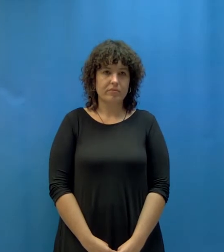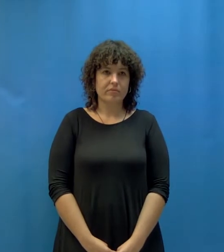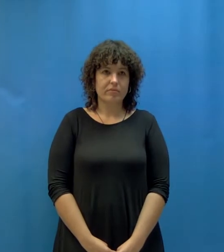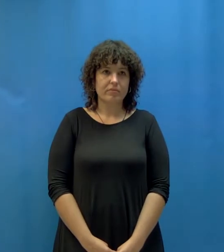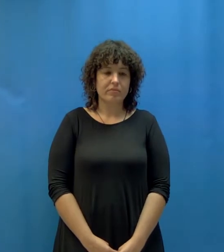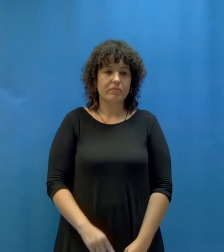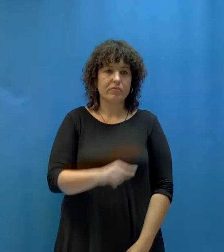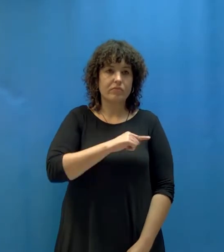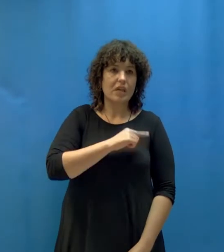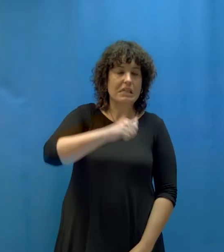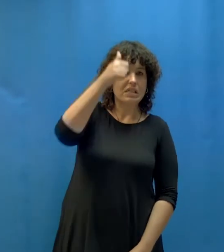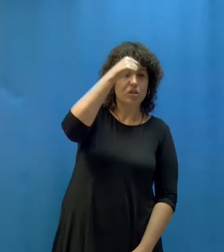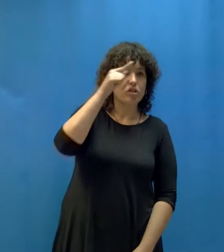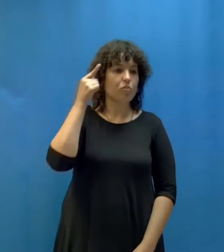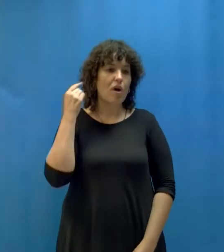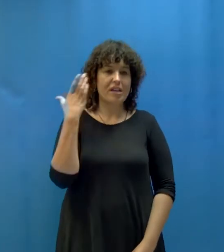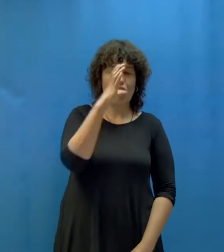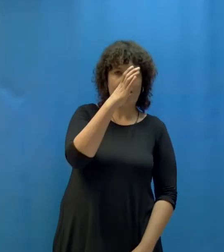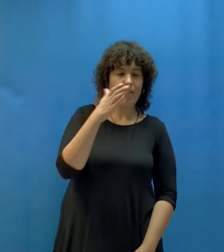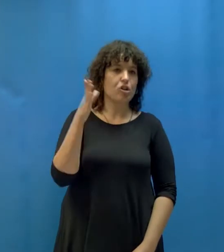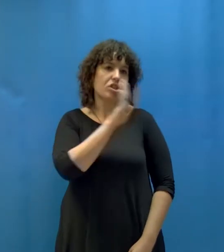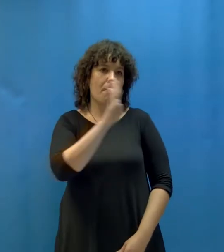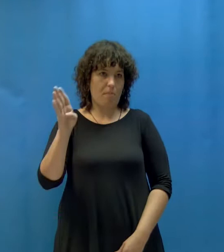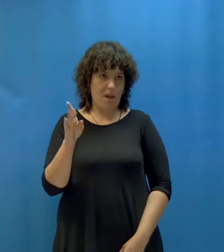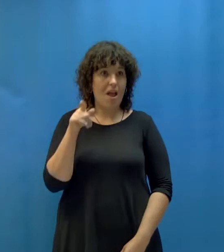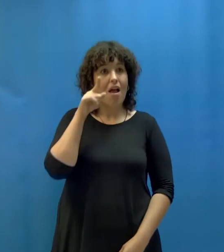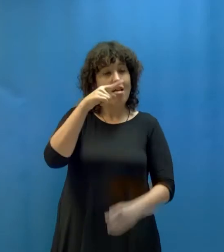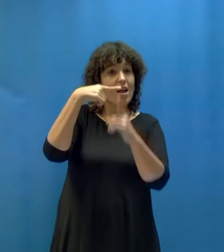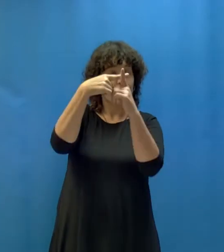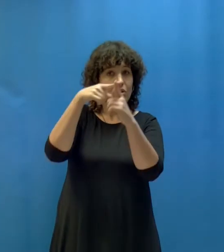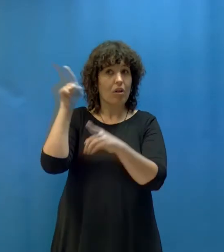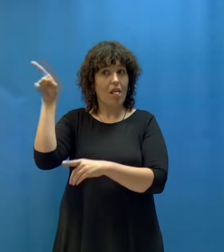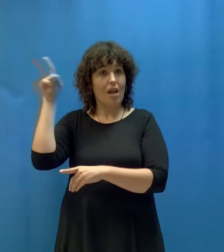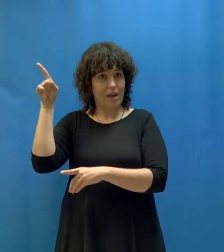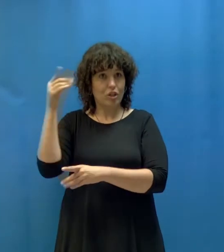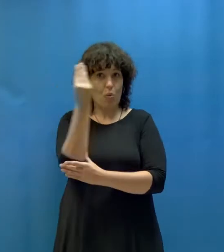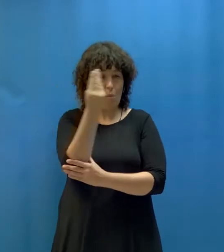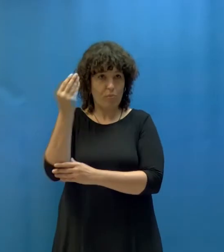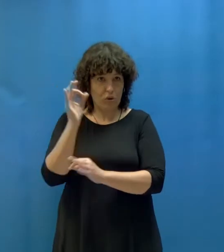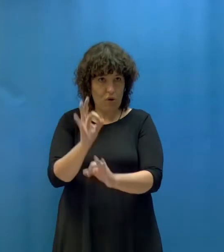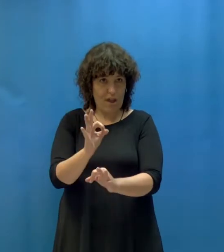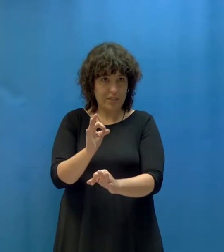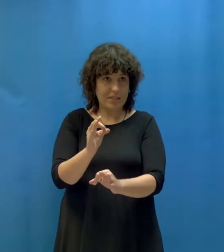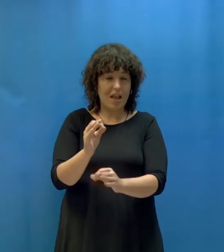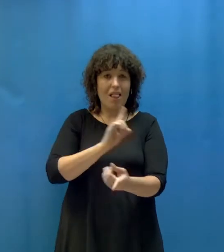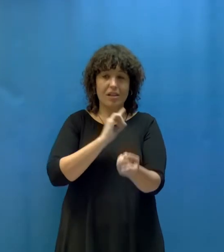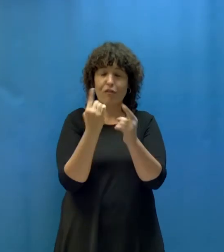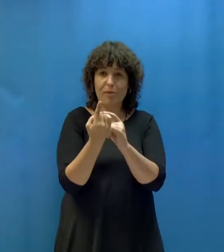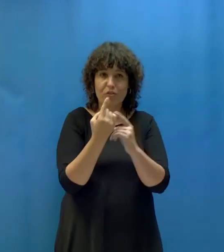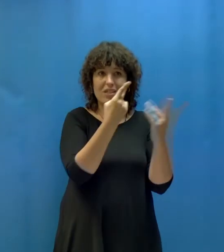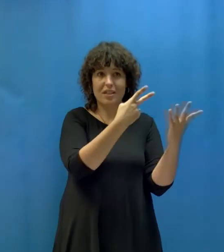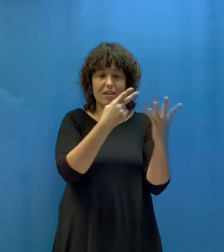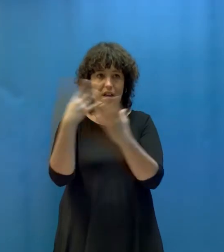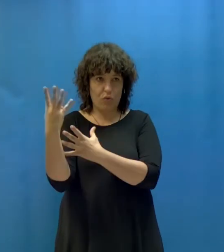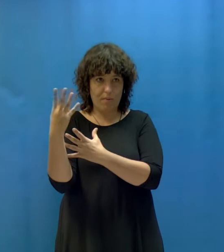Senyores i senyors populars i de Ciudadanos, este és el monument en qüestió. Malgrat la transformació del 79, este és en l'imaginari